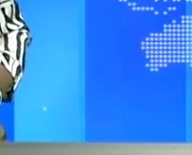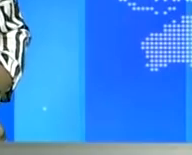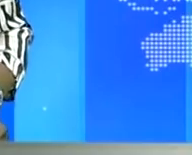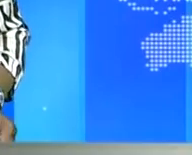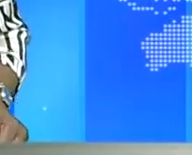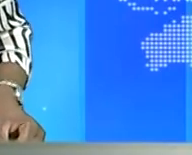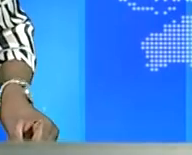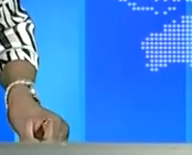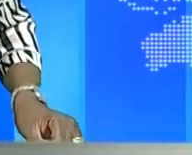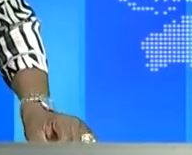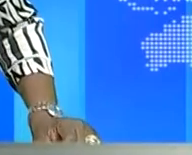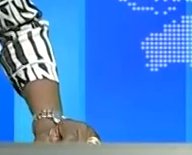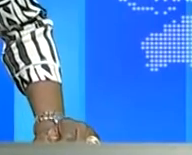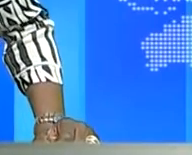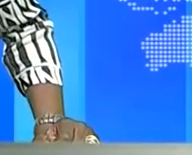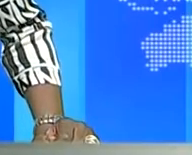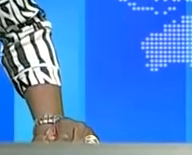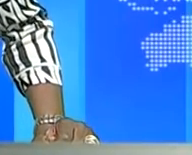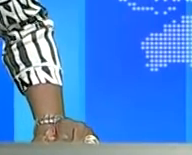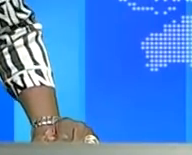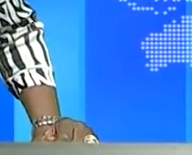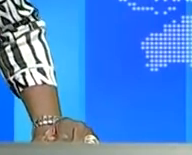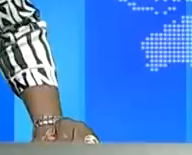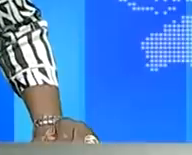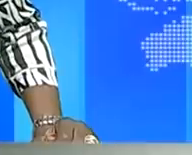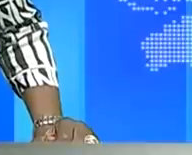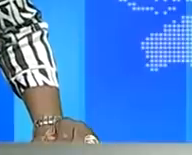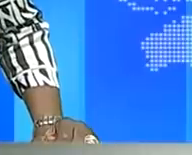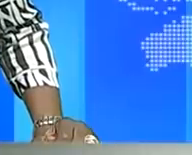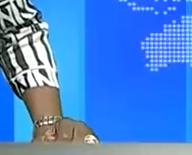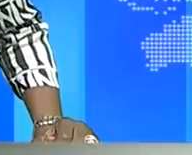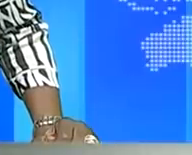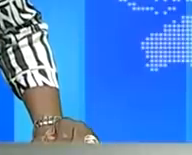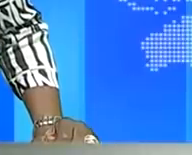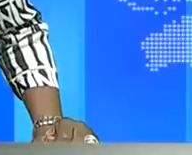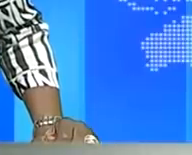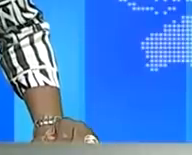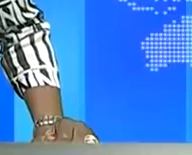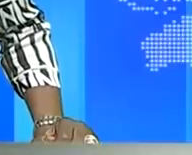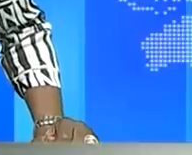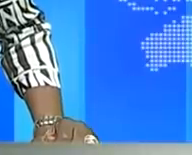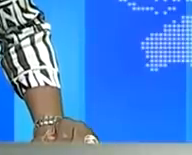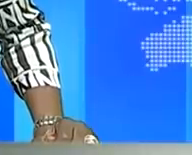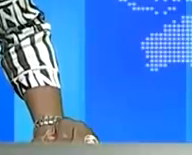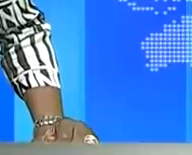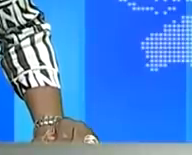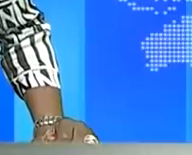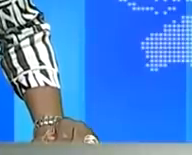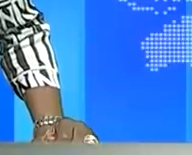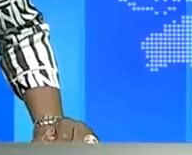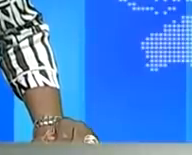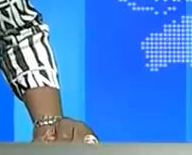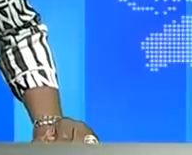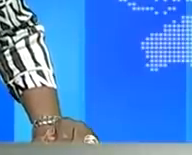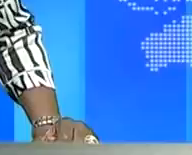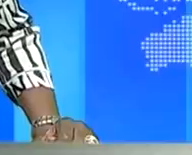l'étranger pour des soins appropriés. Et puis, renforcer la diplomatie politique en matière de santé et la création d'une agence africaine